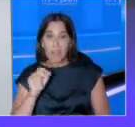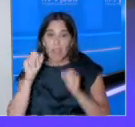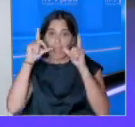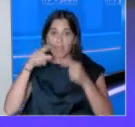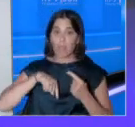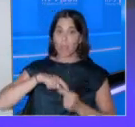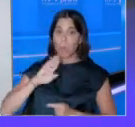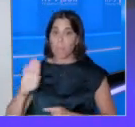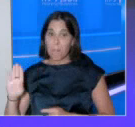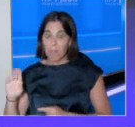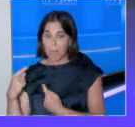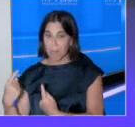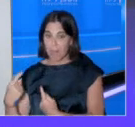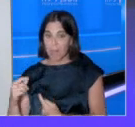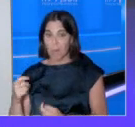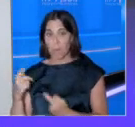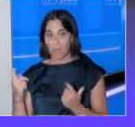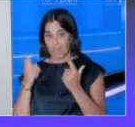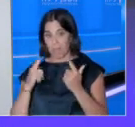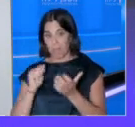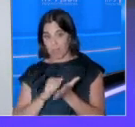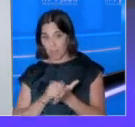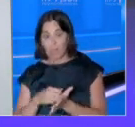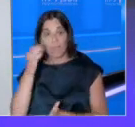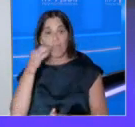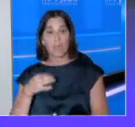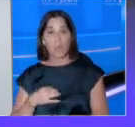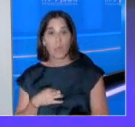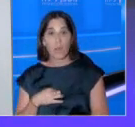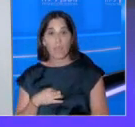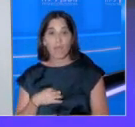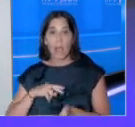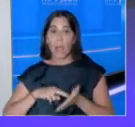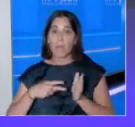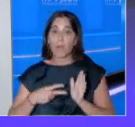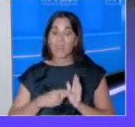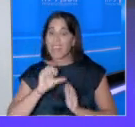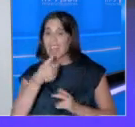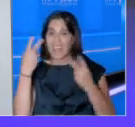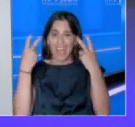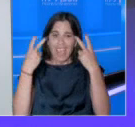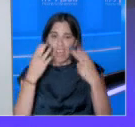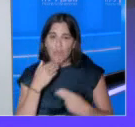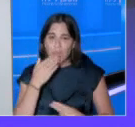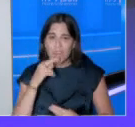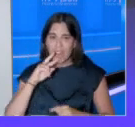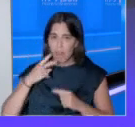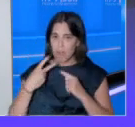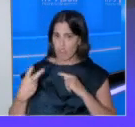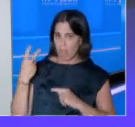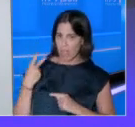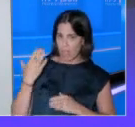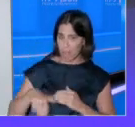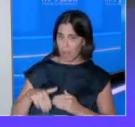אותנו ראש הממשלה, מר בנימין נתניהו, במסיבת עיתונאים, ושימו לב, הפוליטיקאי החשוב ביותר בישראל בשנתיים